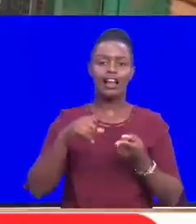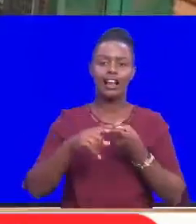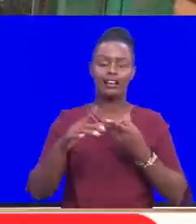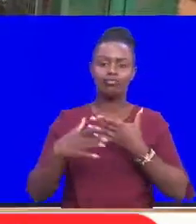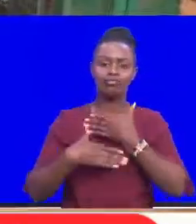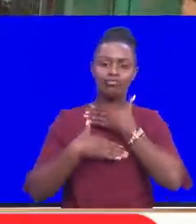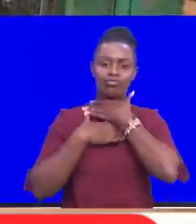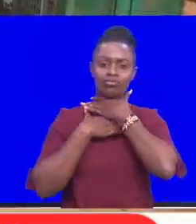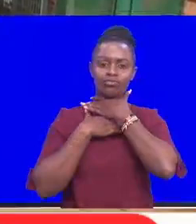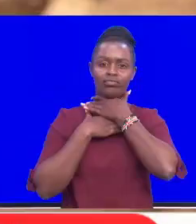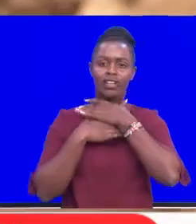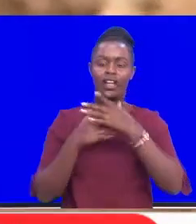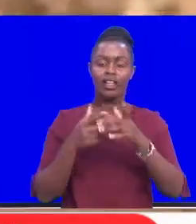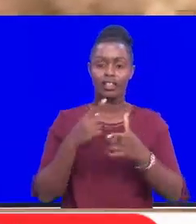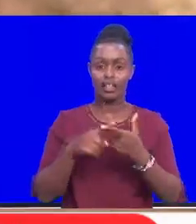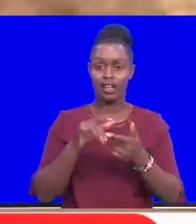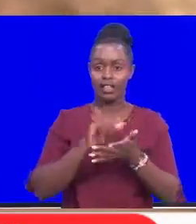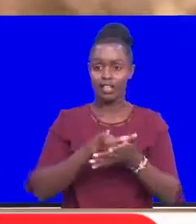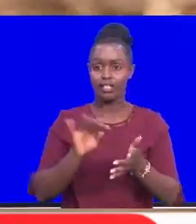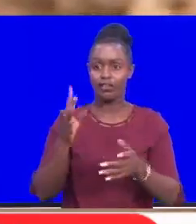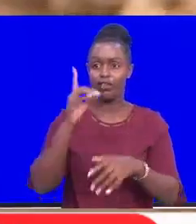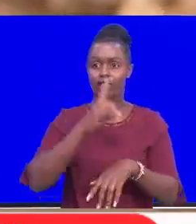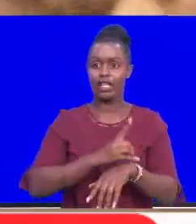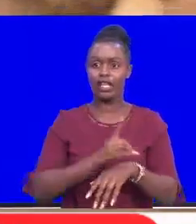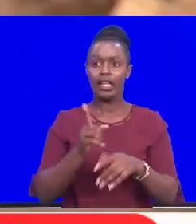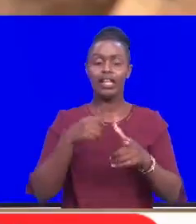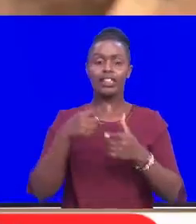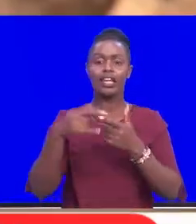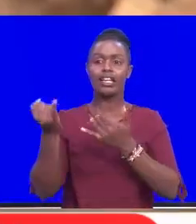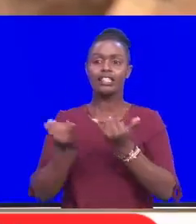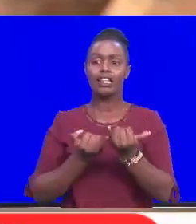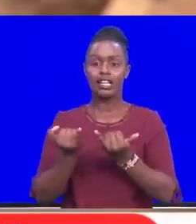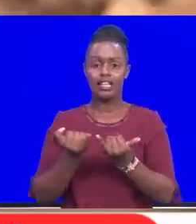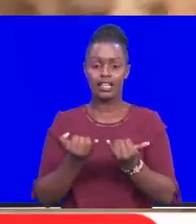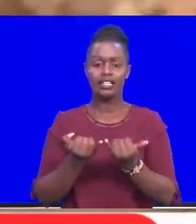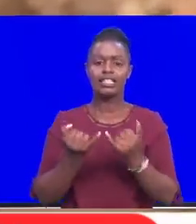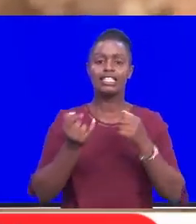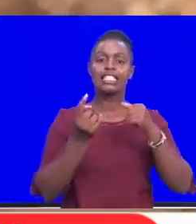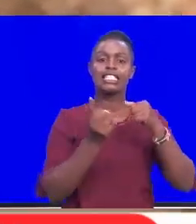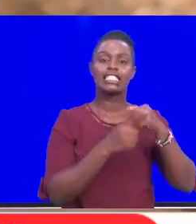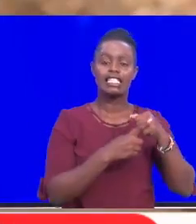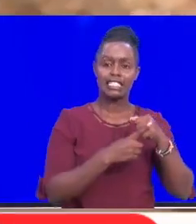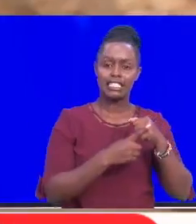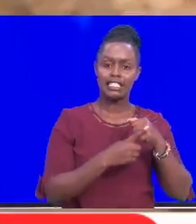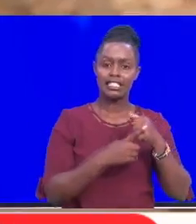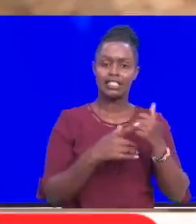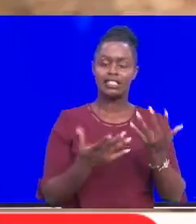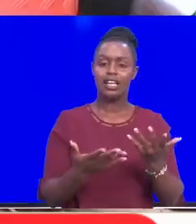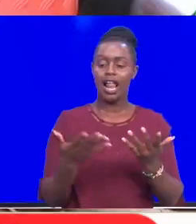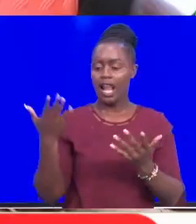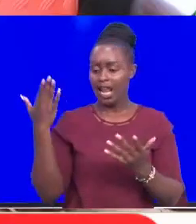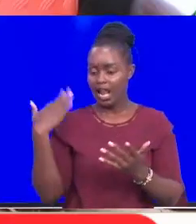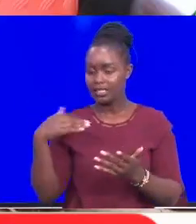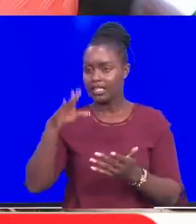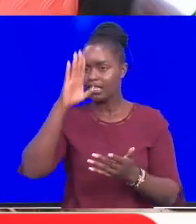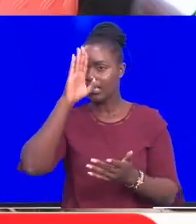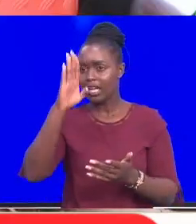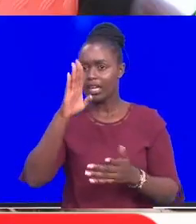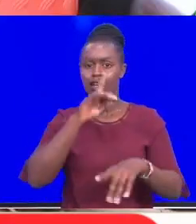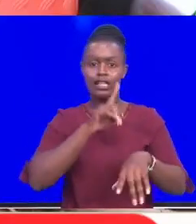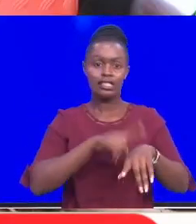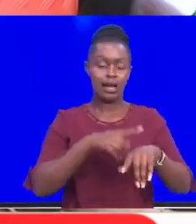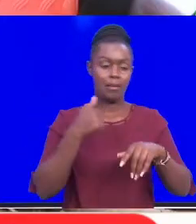chingo. Haya, hiyo ni nne siku ya Saturday. Sunday silinyongwa sita. Ila asti Sunday, nikiwa